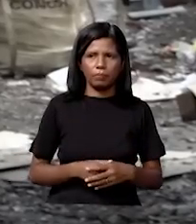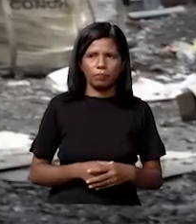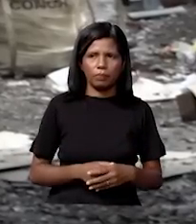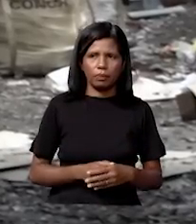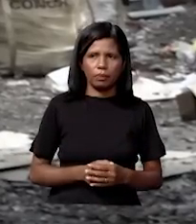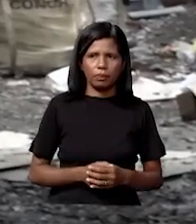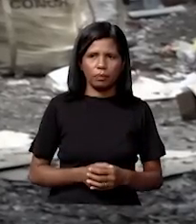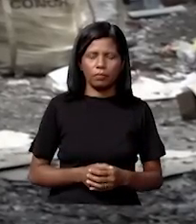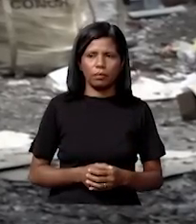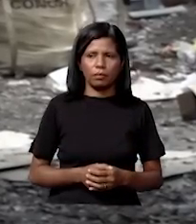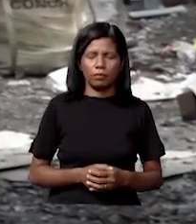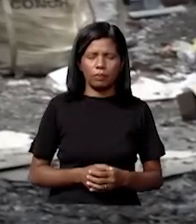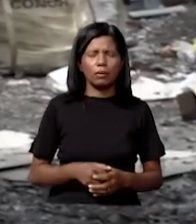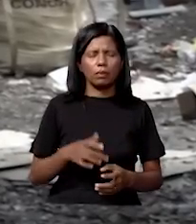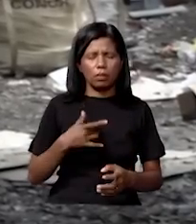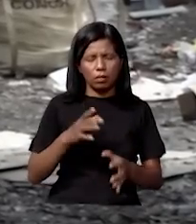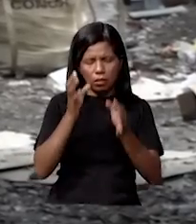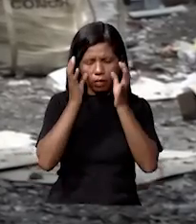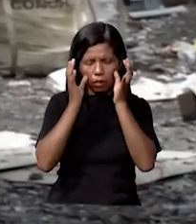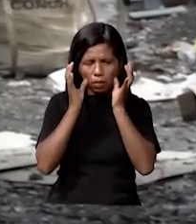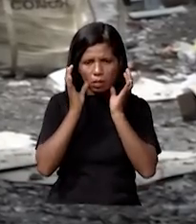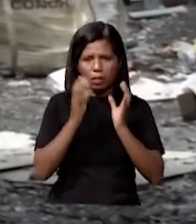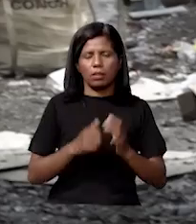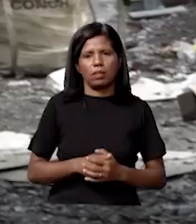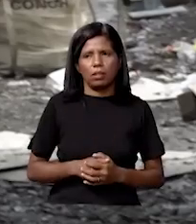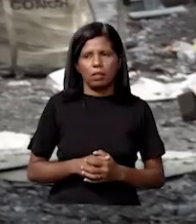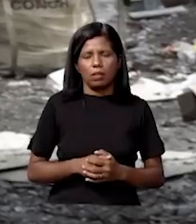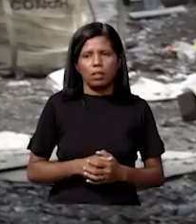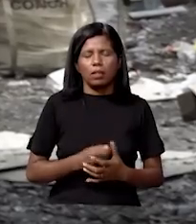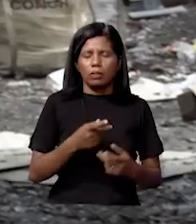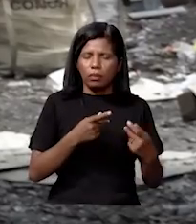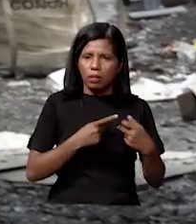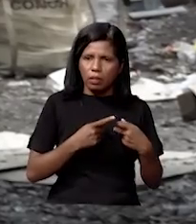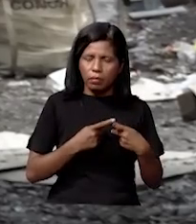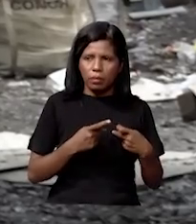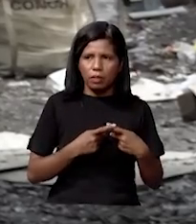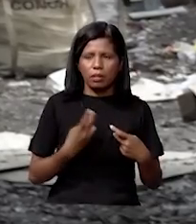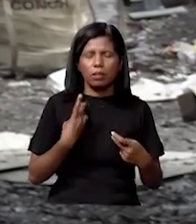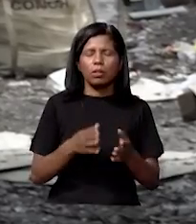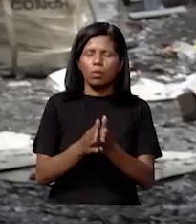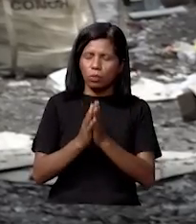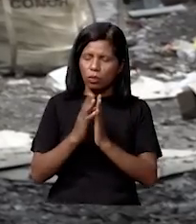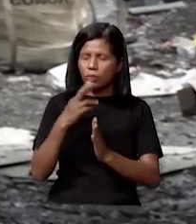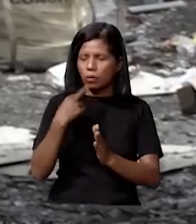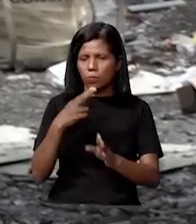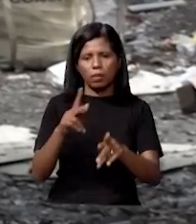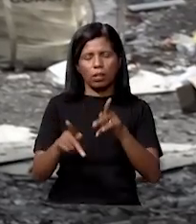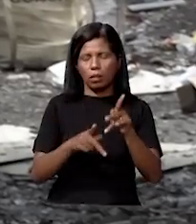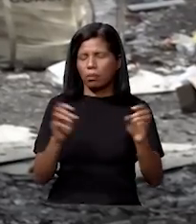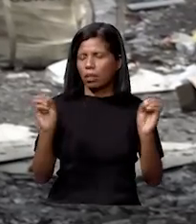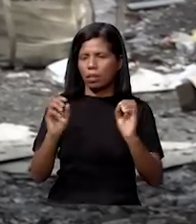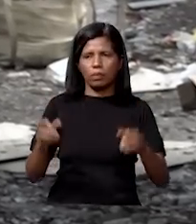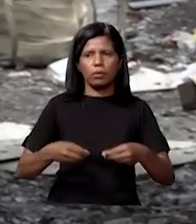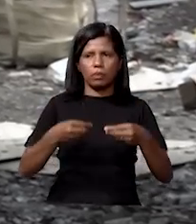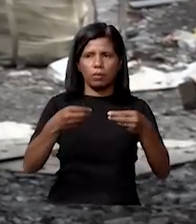Dorok laran dorok puan dudak de itaba pos bae maka toba de